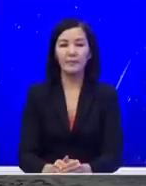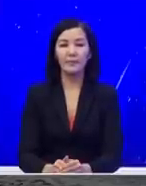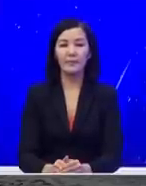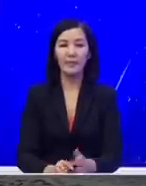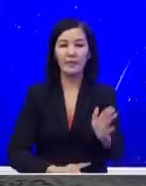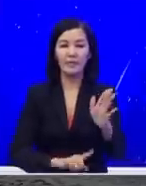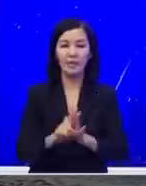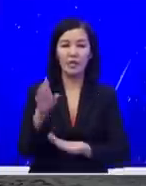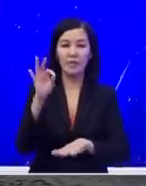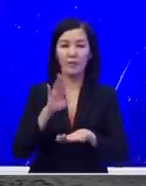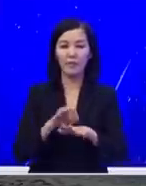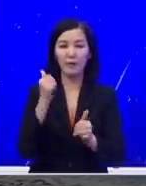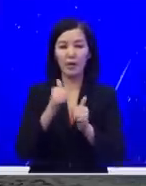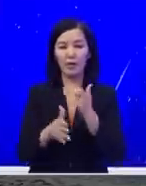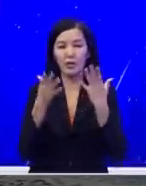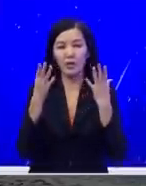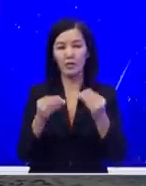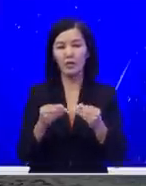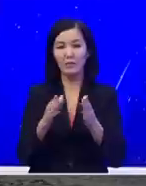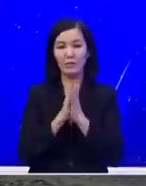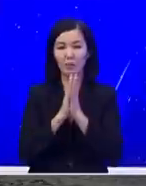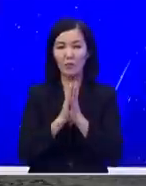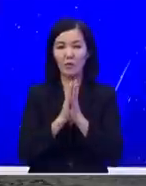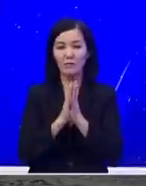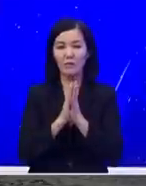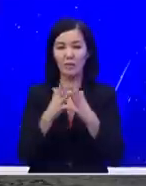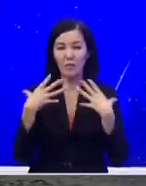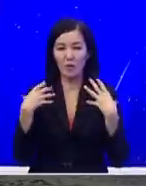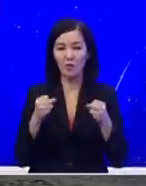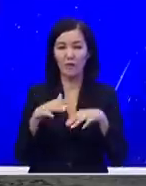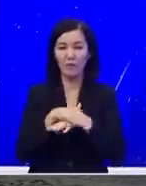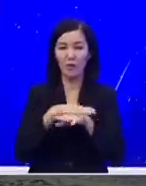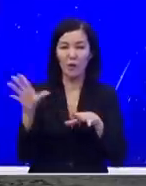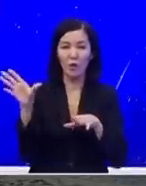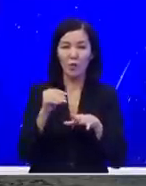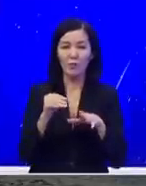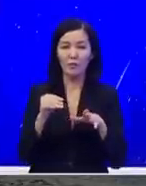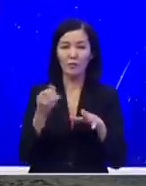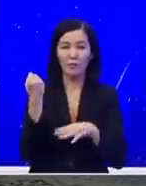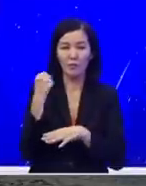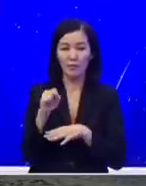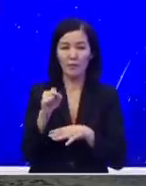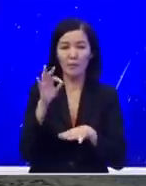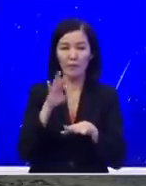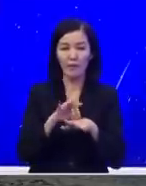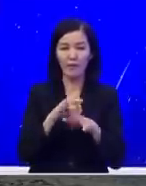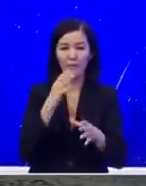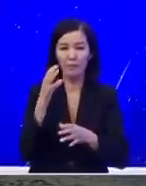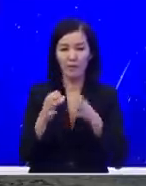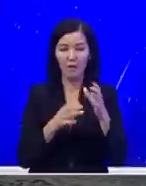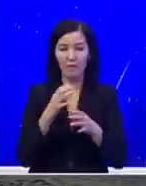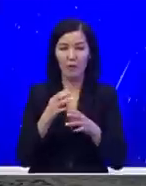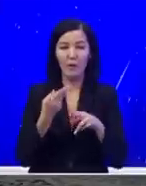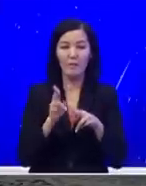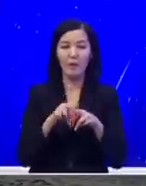С начала пандемии мы каждый день молимся за здоровье наших соотечественников. Только общими усилиями мы сможем выиграть эту битву с мировой болезнью. Поэтому